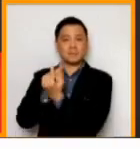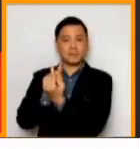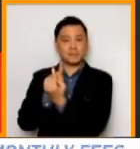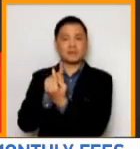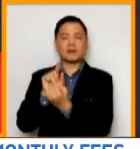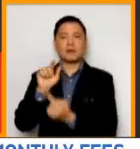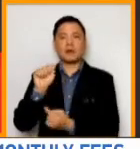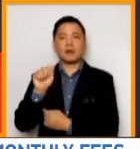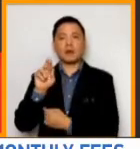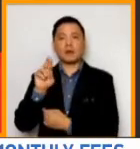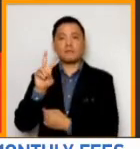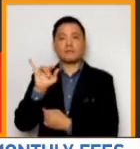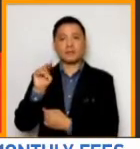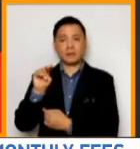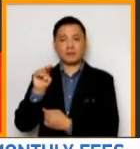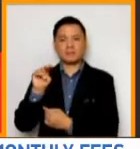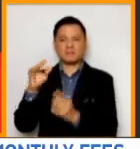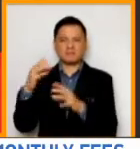alias Arvin.